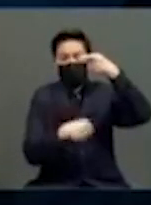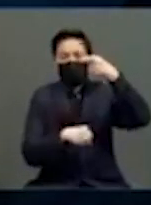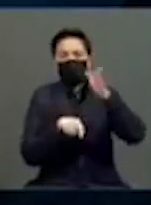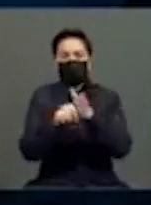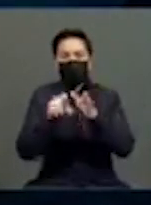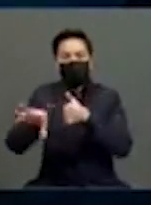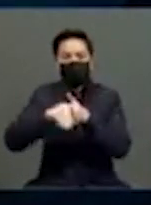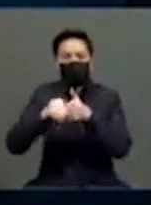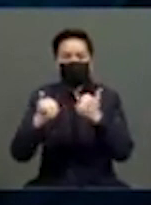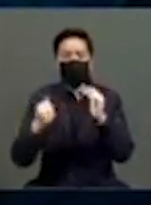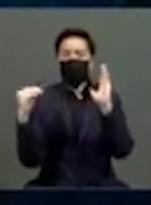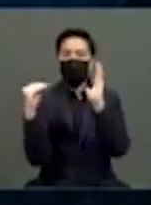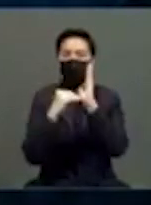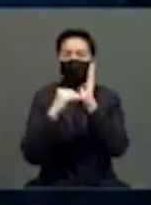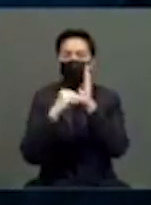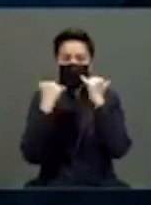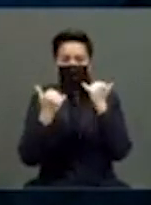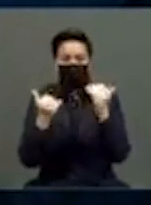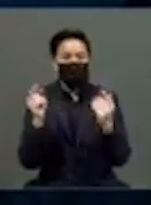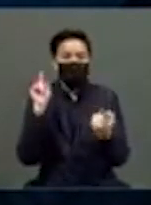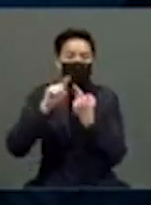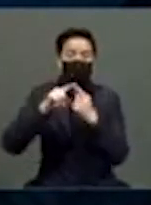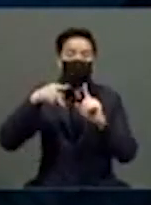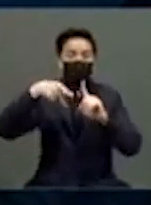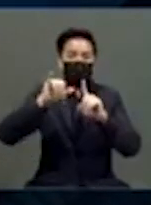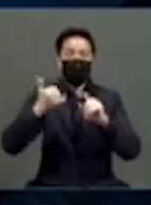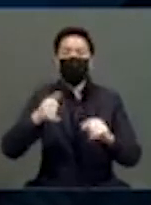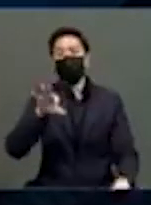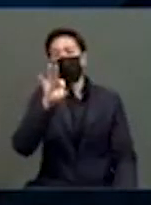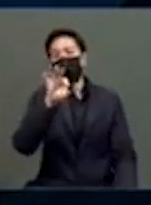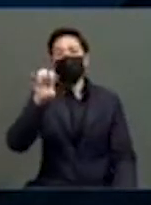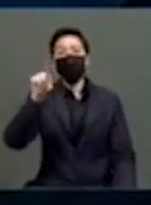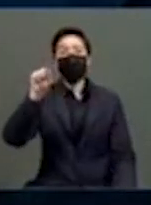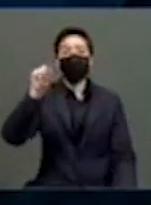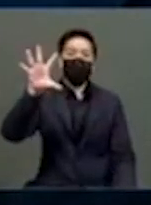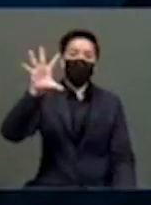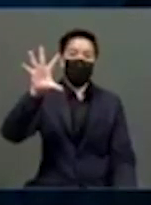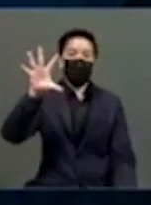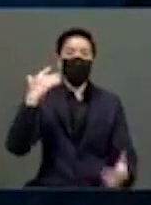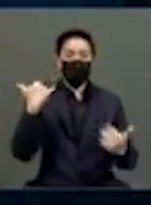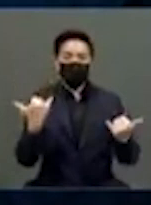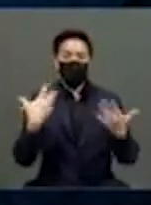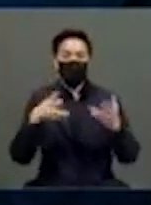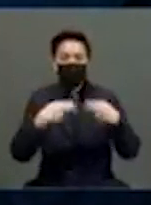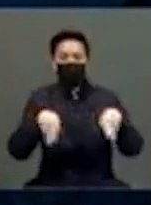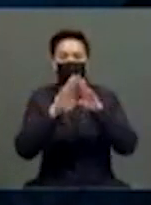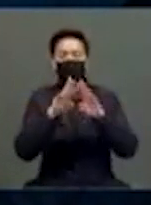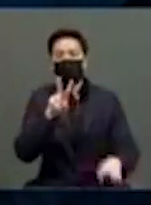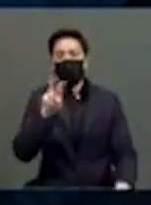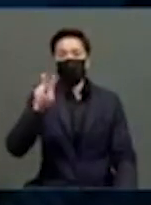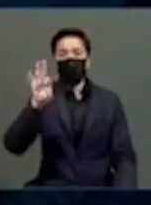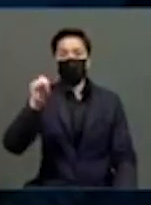แรกนะครับกรุงเทพฯยอดยังไม่ถึงพันนะครับ 2900 4 25นะครับนครปฐม